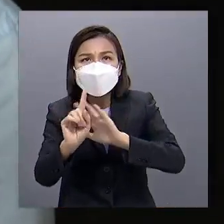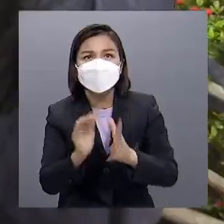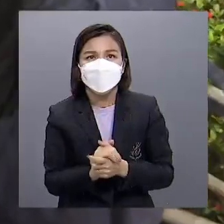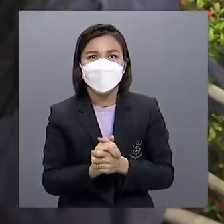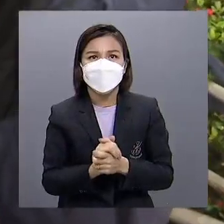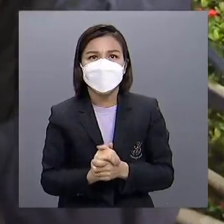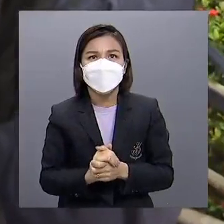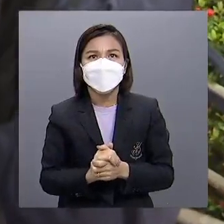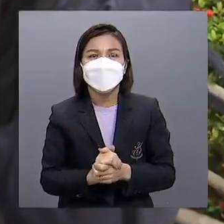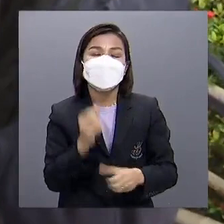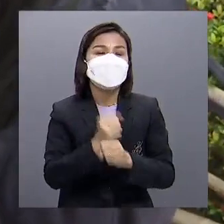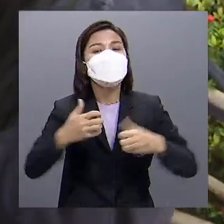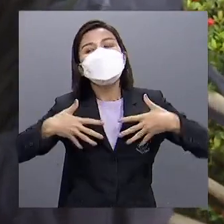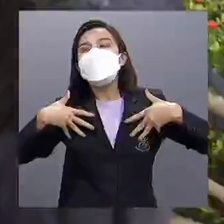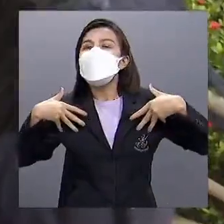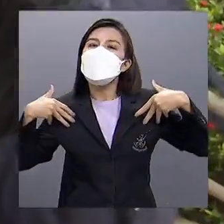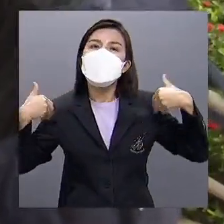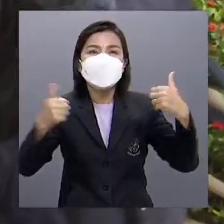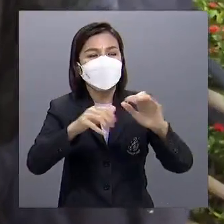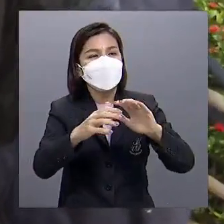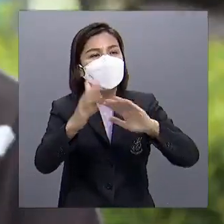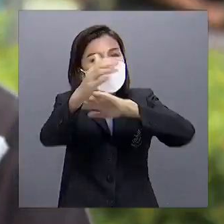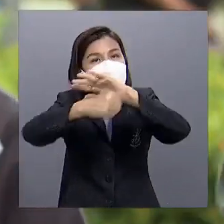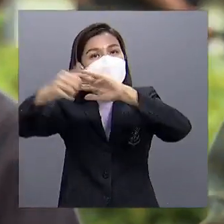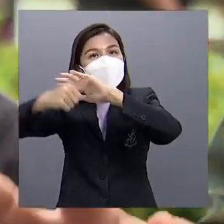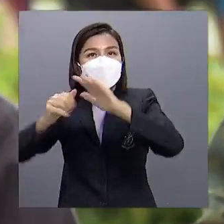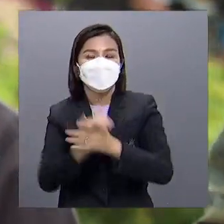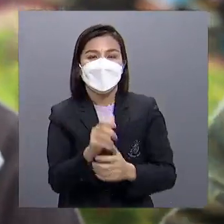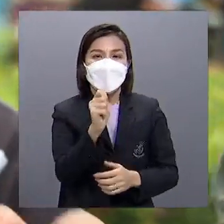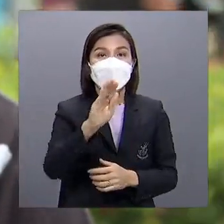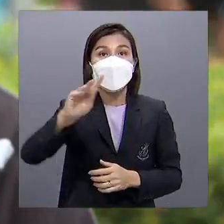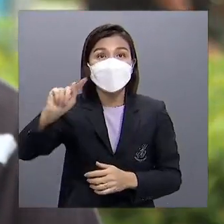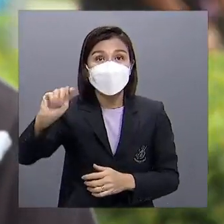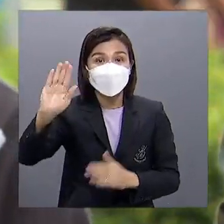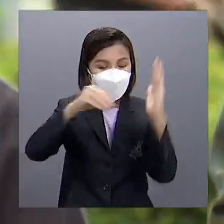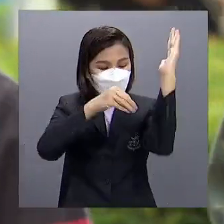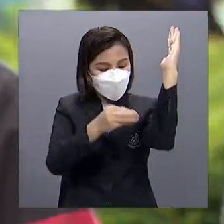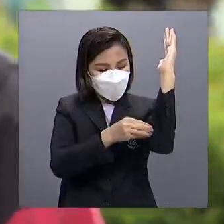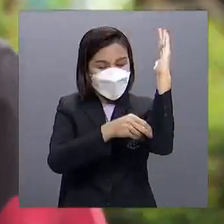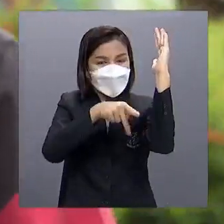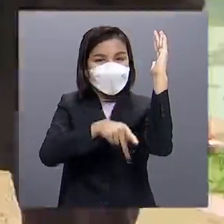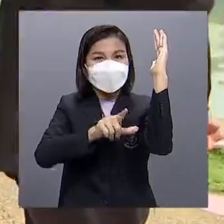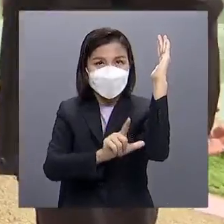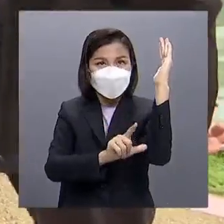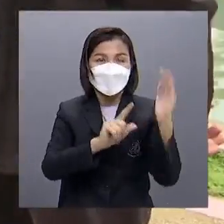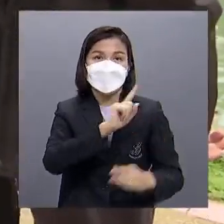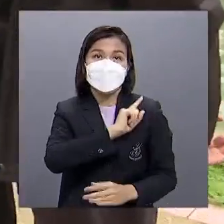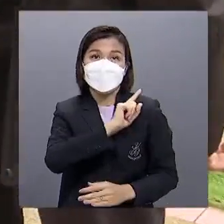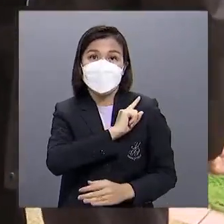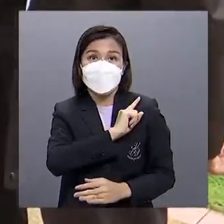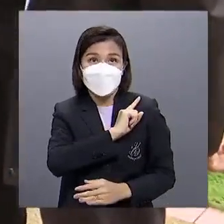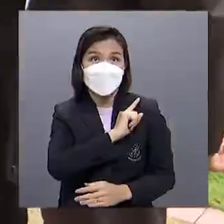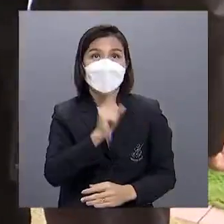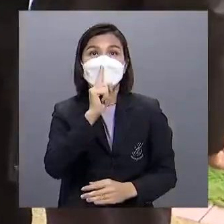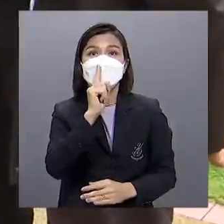ใจ นายกองค์การบริหารส่วนจังหวัดพัทลุงในฐานะตัวแทนองค์กรปกครองส่วนท้องถิ่นยอมรับว่าหลังรับทราบการขโมย